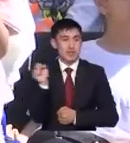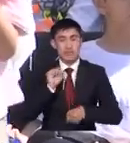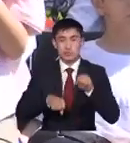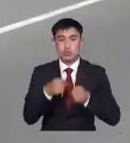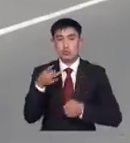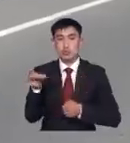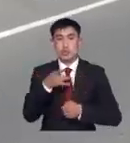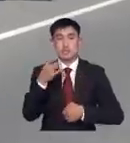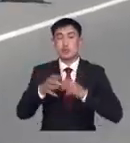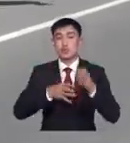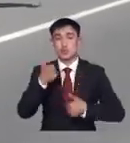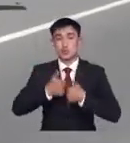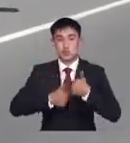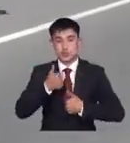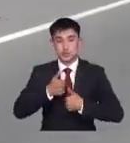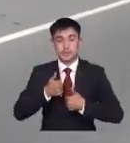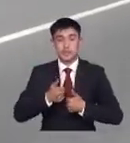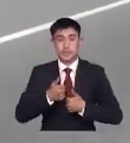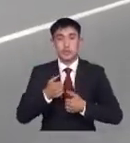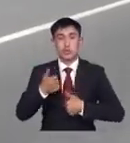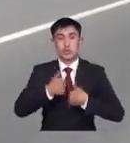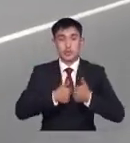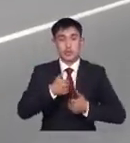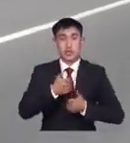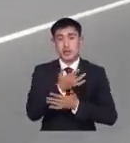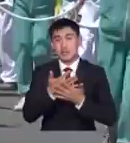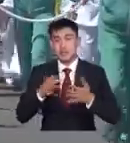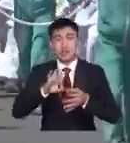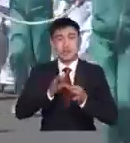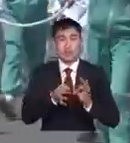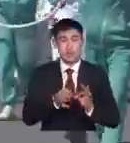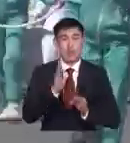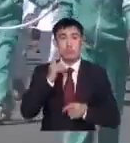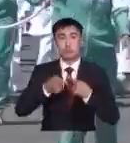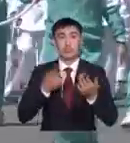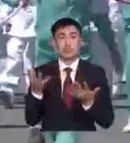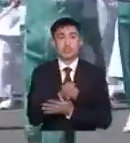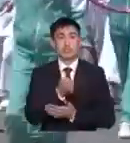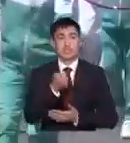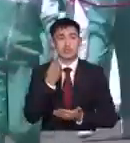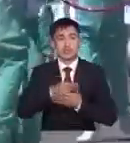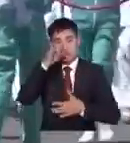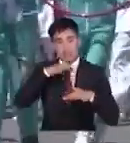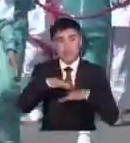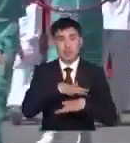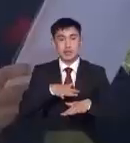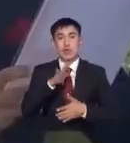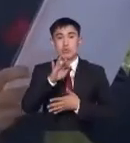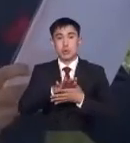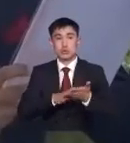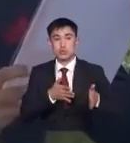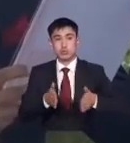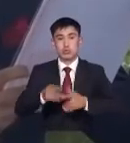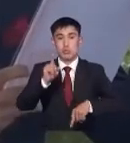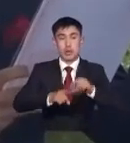всевозможных республиканских, международных и всемирных игр, турниров, конкурсов и олимпиад. Будущее нашей священной страны. Те, кто продолжит путь